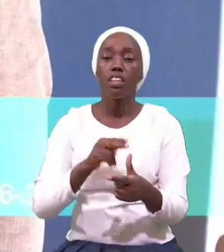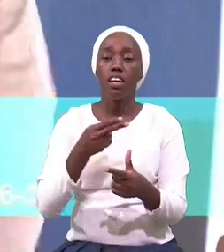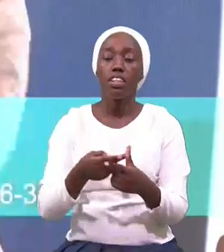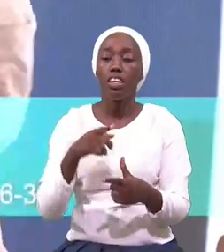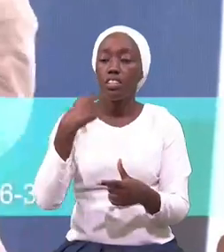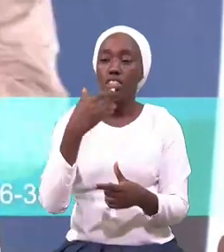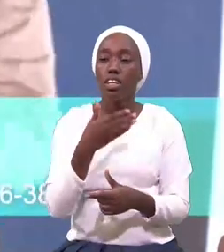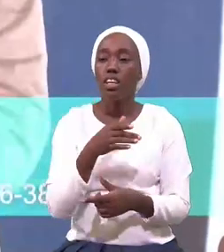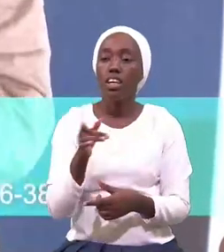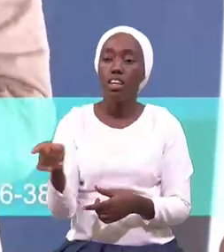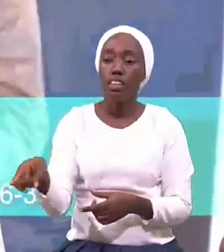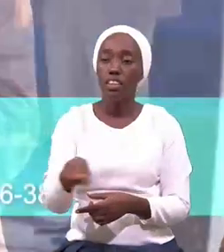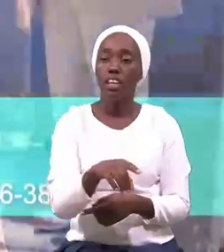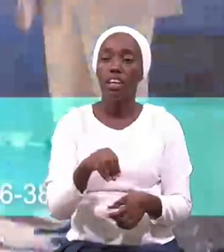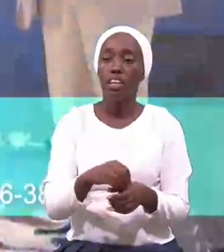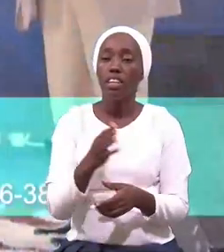Ils ne disent pas dans leur cœur,